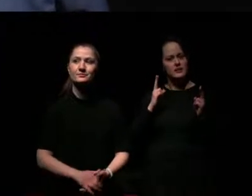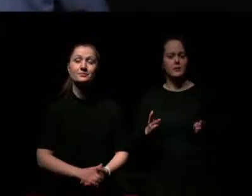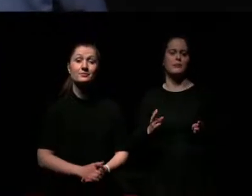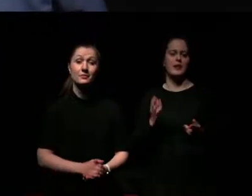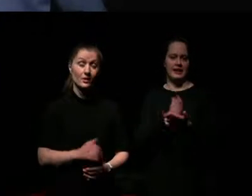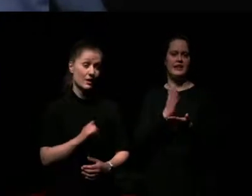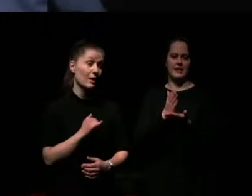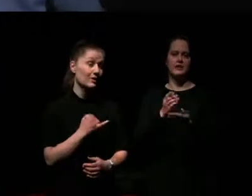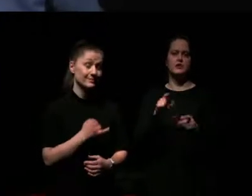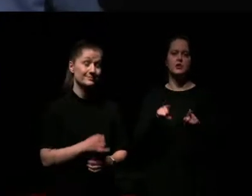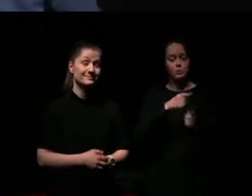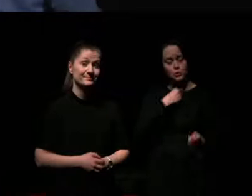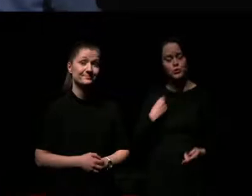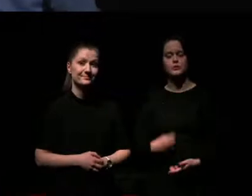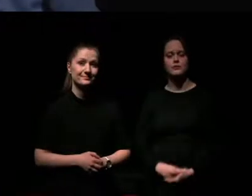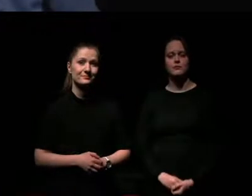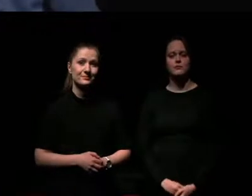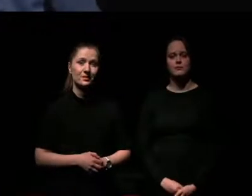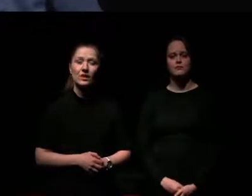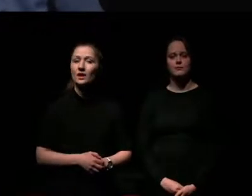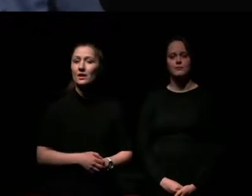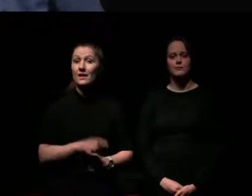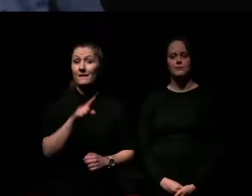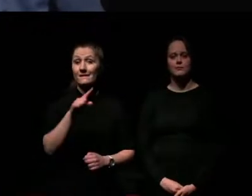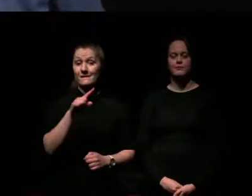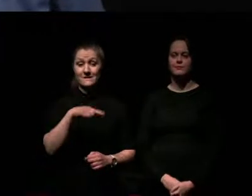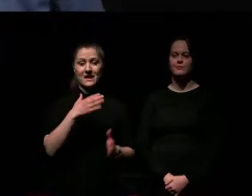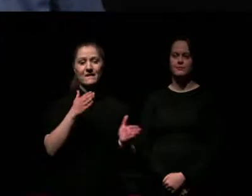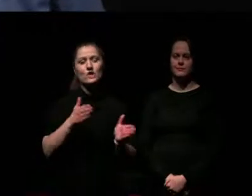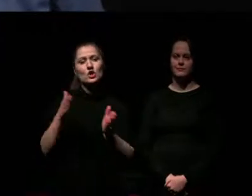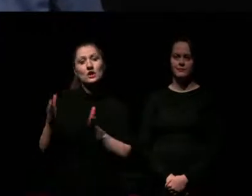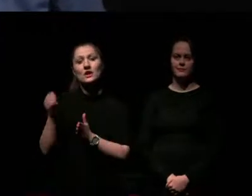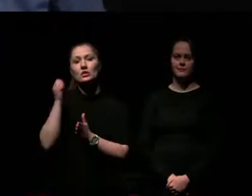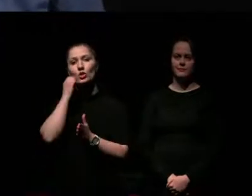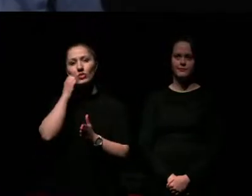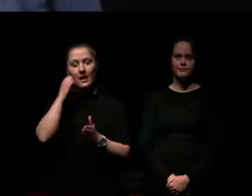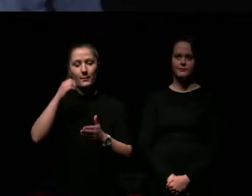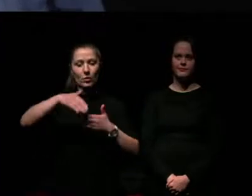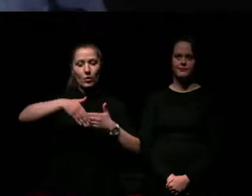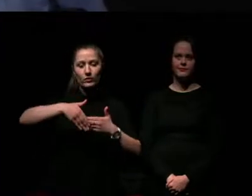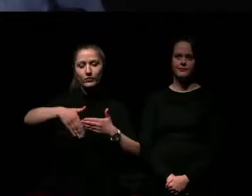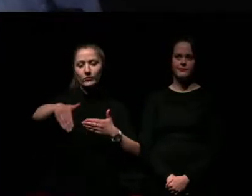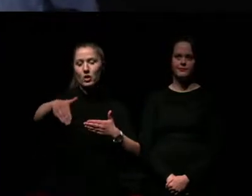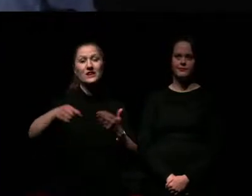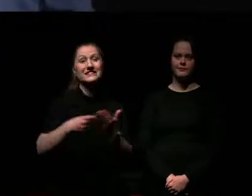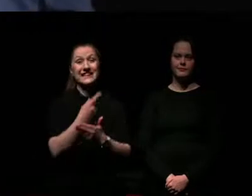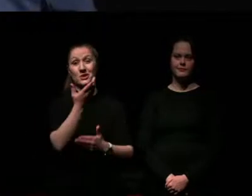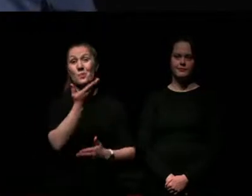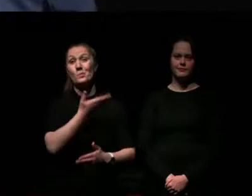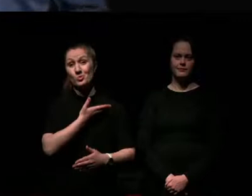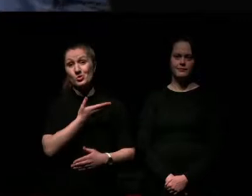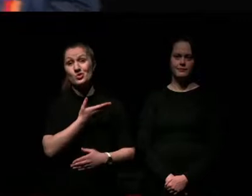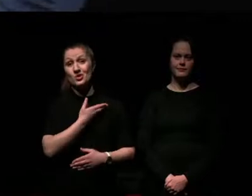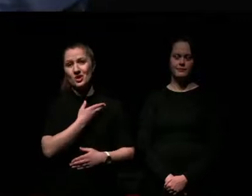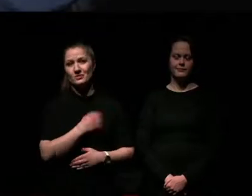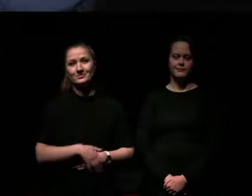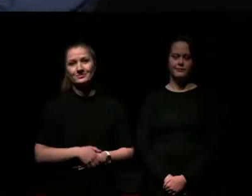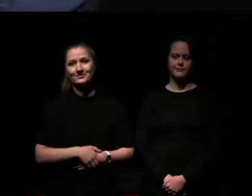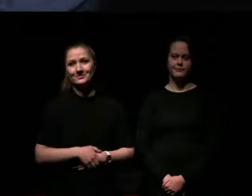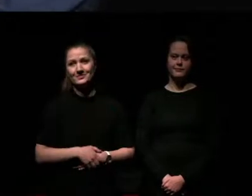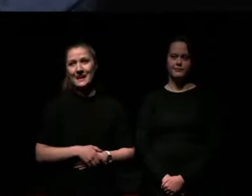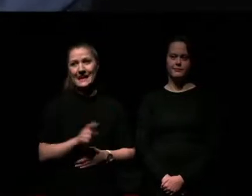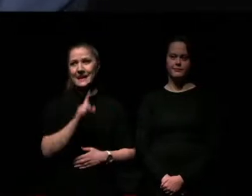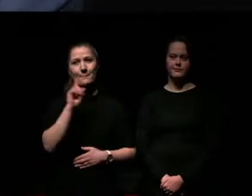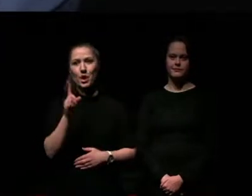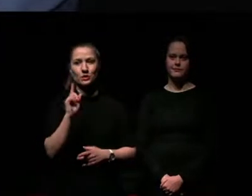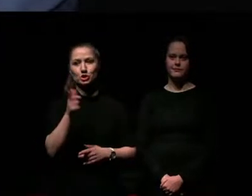Ja. Siden vi kom til byen, så har det skjedd mye. Ikke nødvendigvis fordi vi